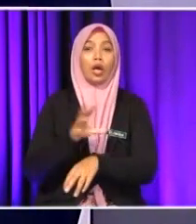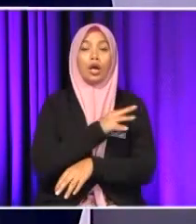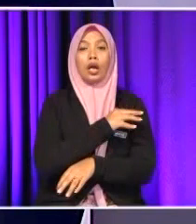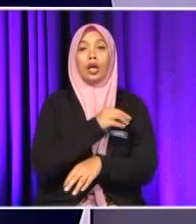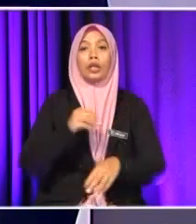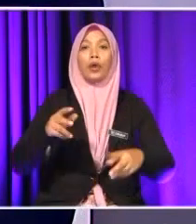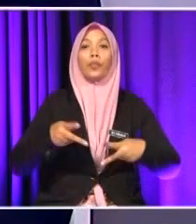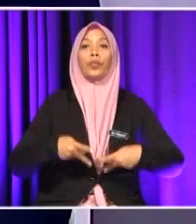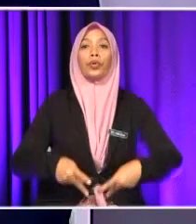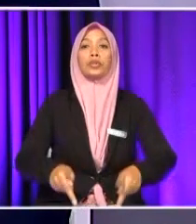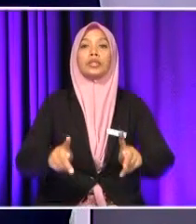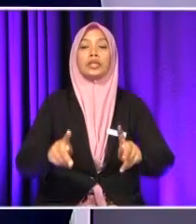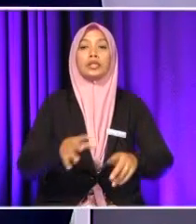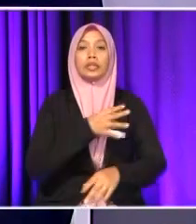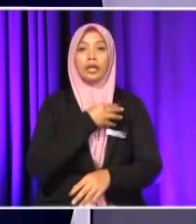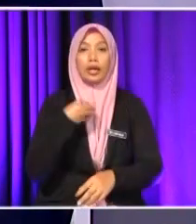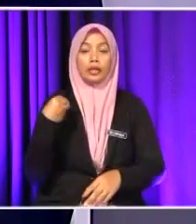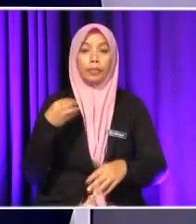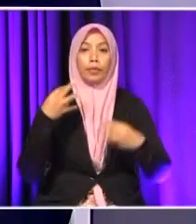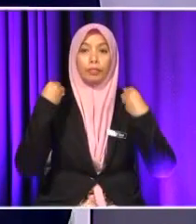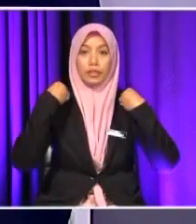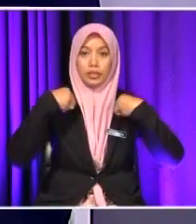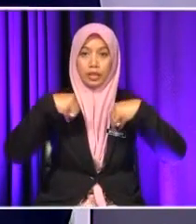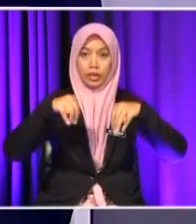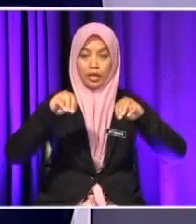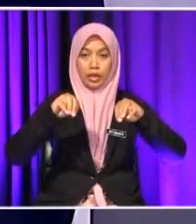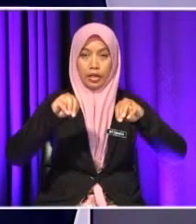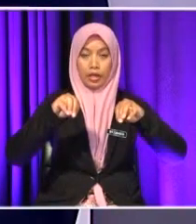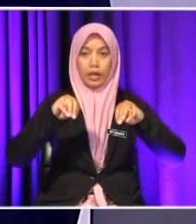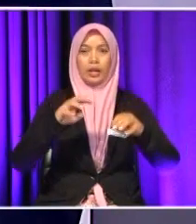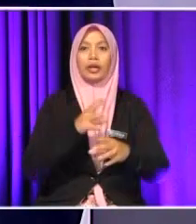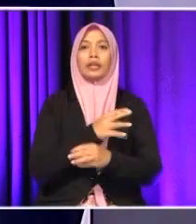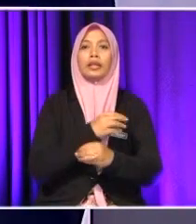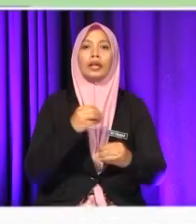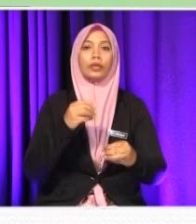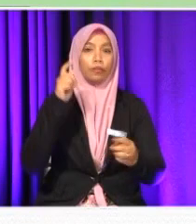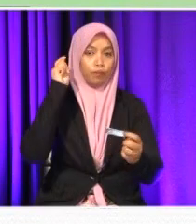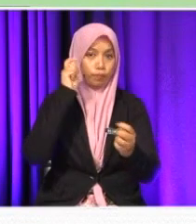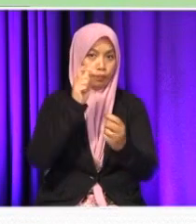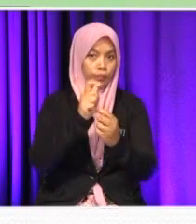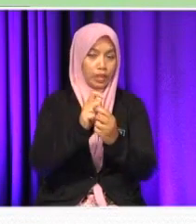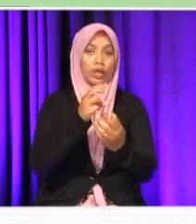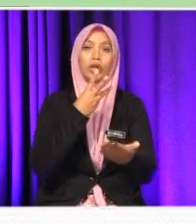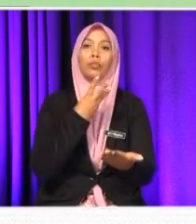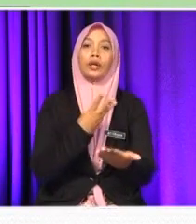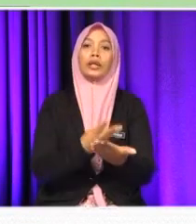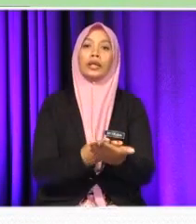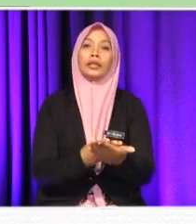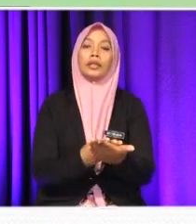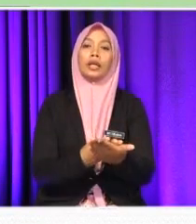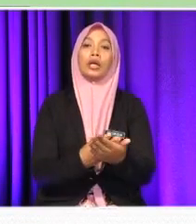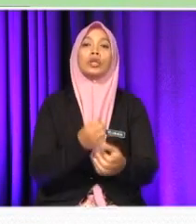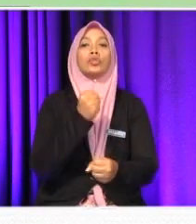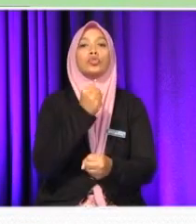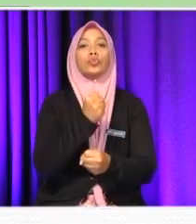kedua pemasaran, iaitu tentang kepentingan juga serta strategi pemasaran. Yang ketiga kewangan, iaitu sumber dana,